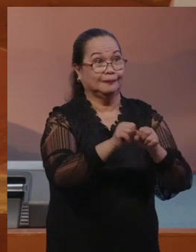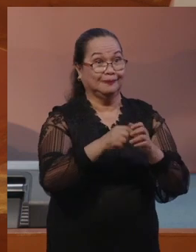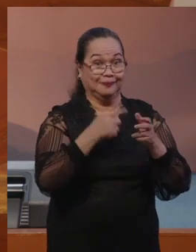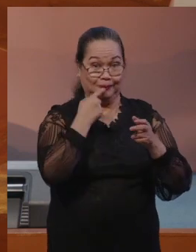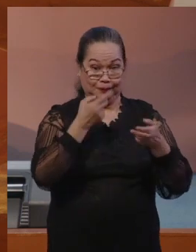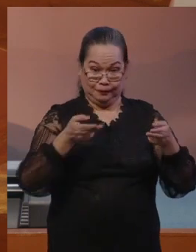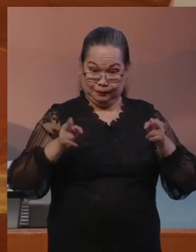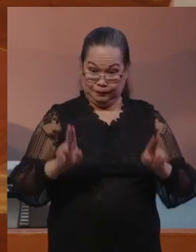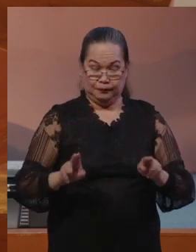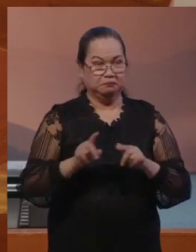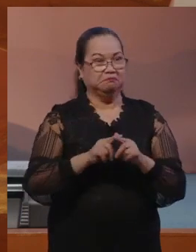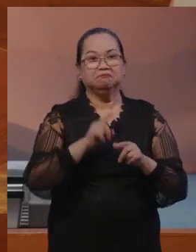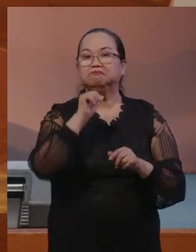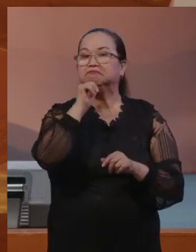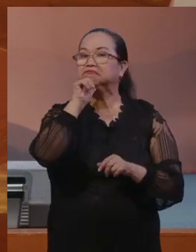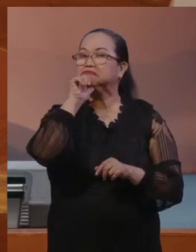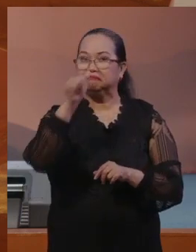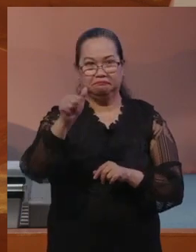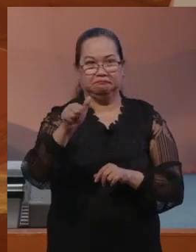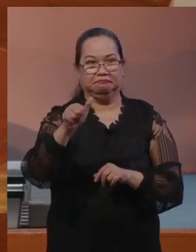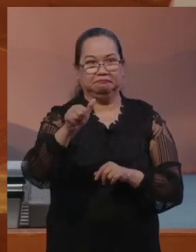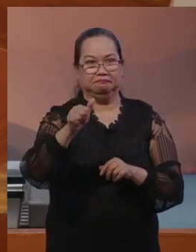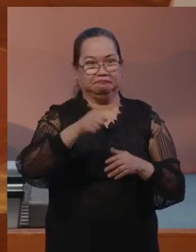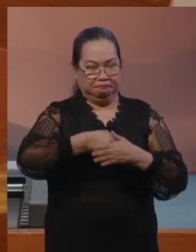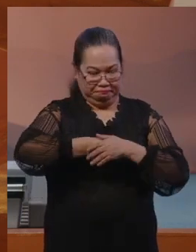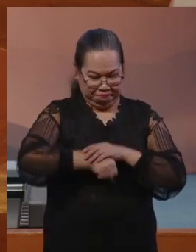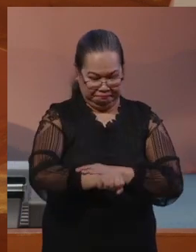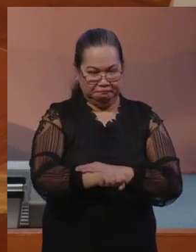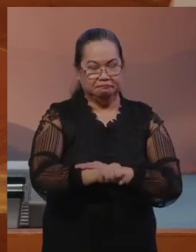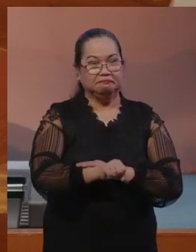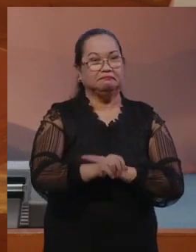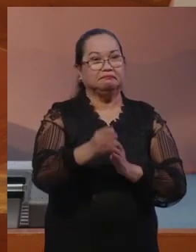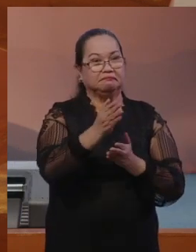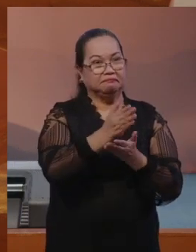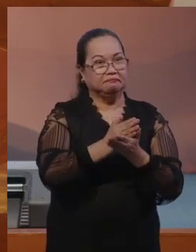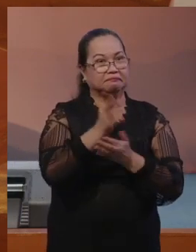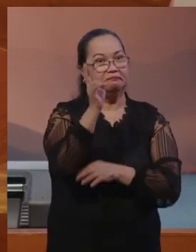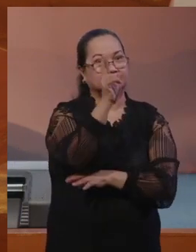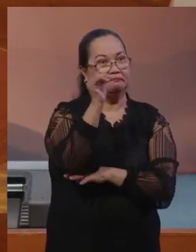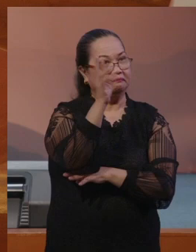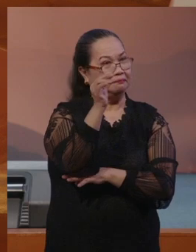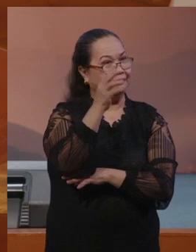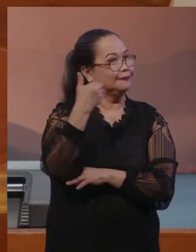yon, hindi pa pinapanganak marahil si Rahab.